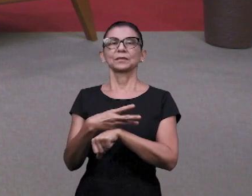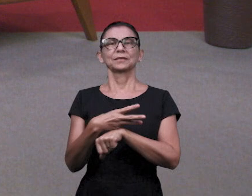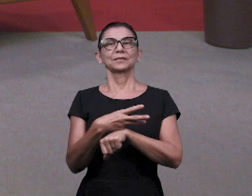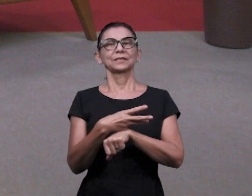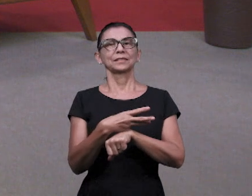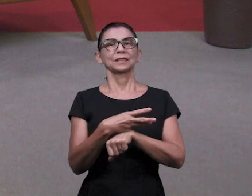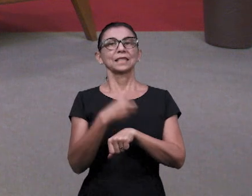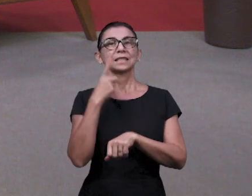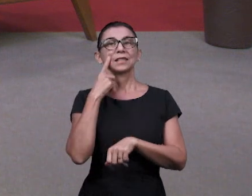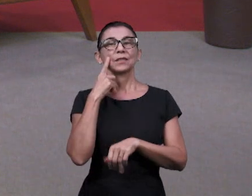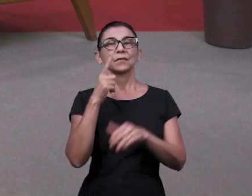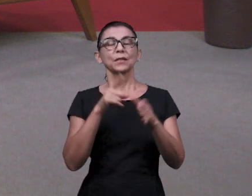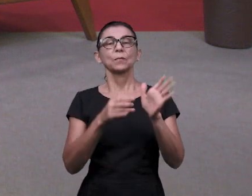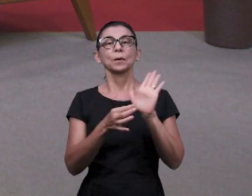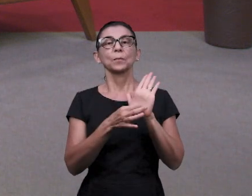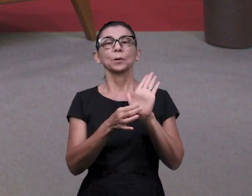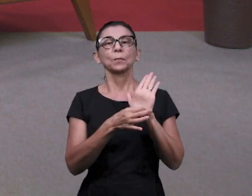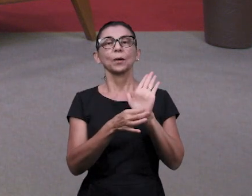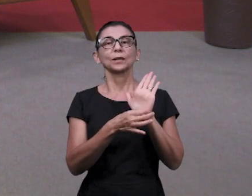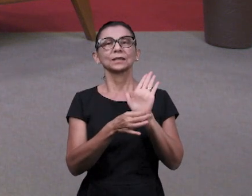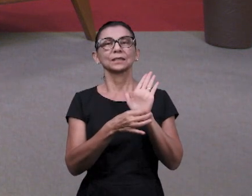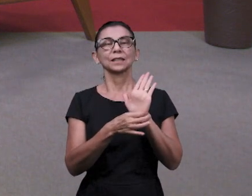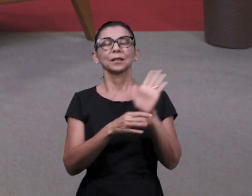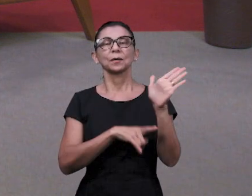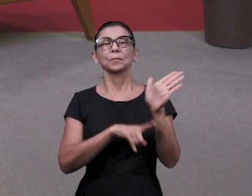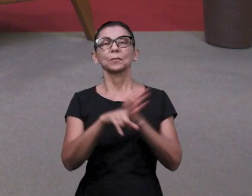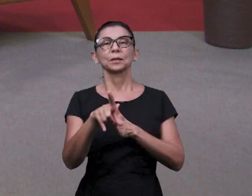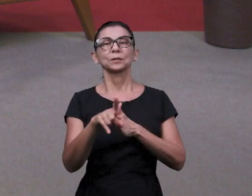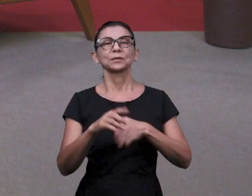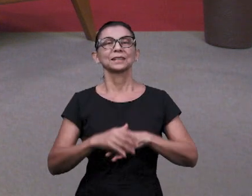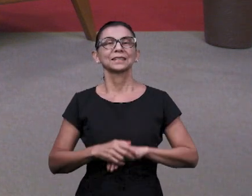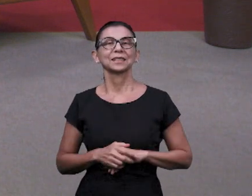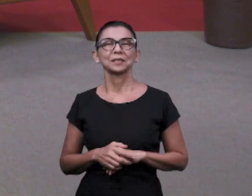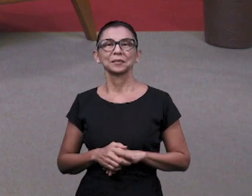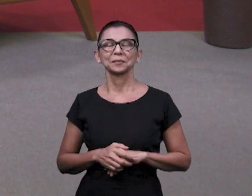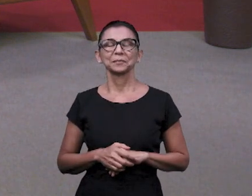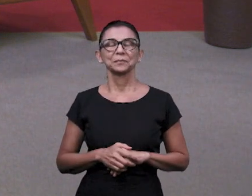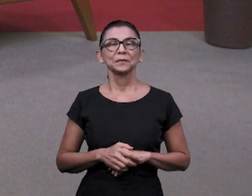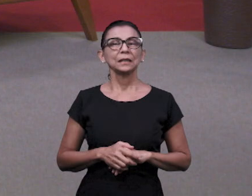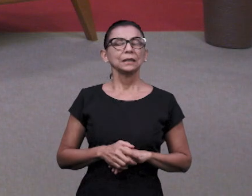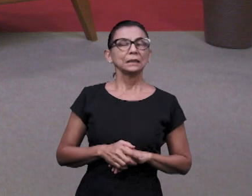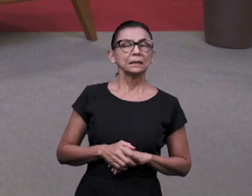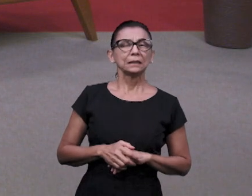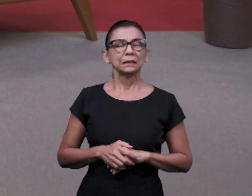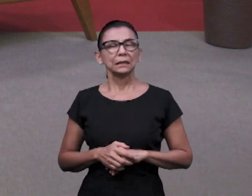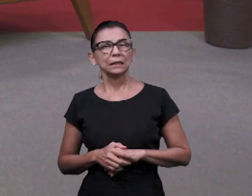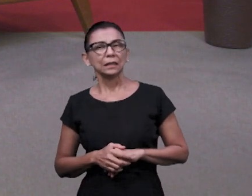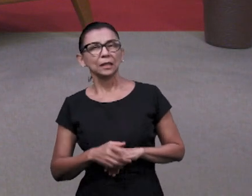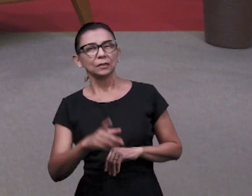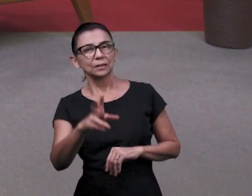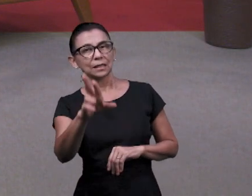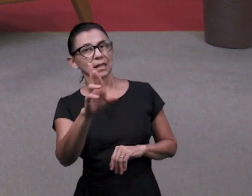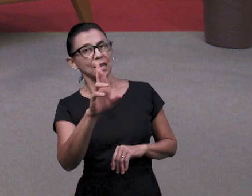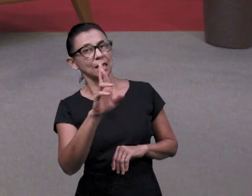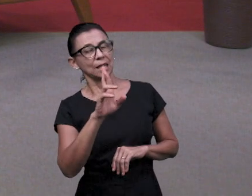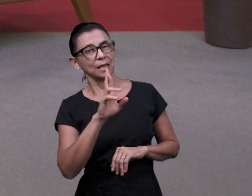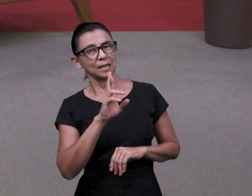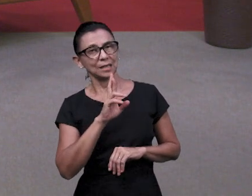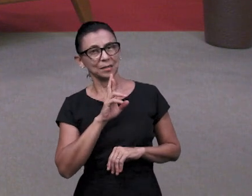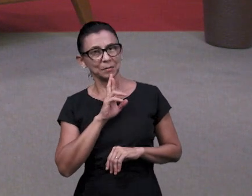WhatsApp, mais il y aura une question qui va apparaître. Et quand vous allez répondre à cette question,